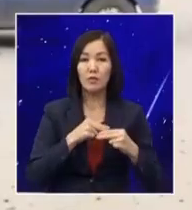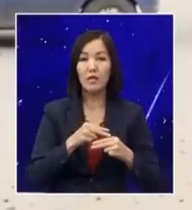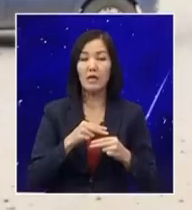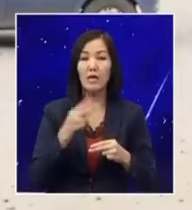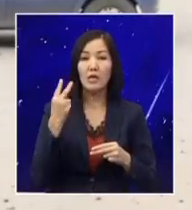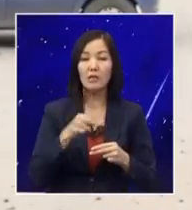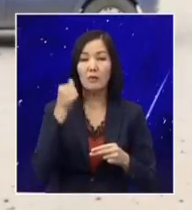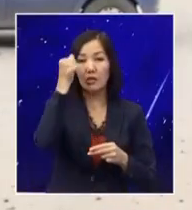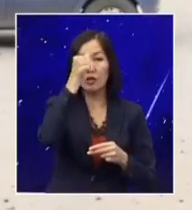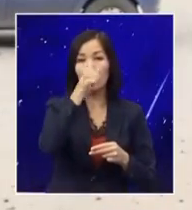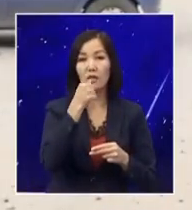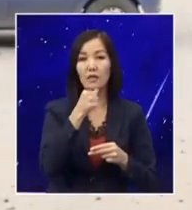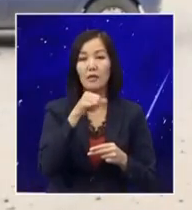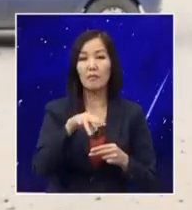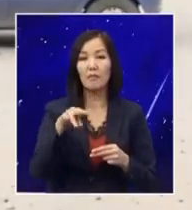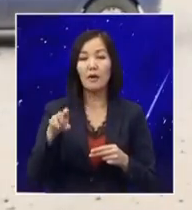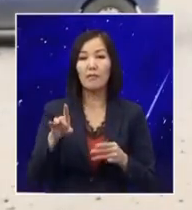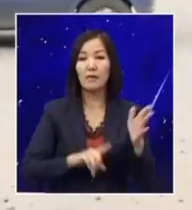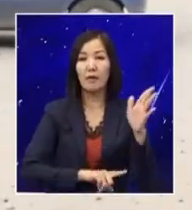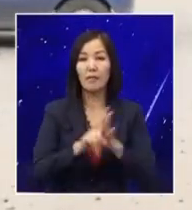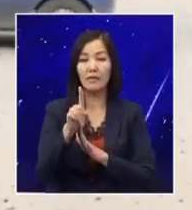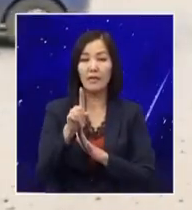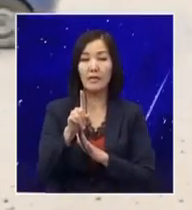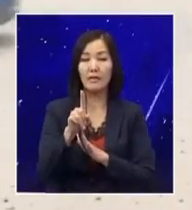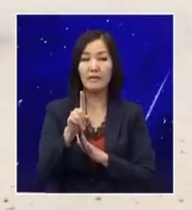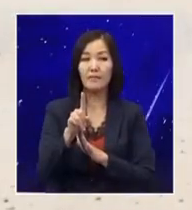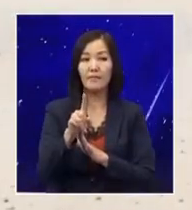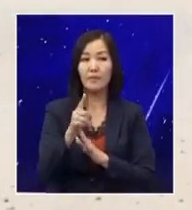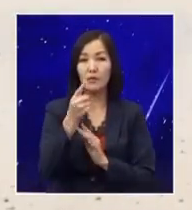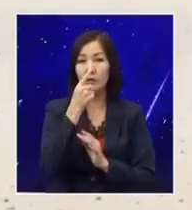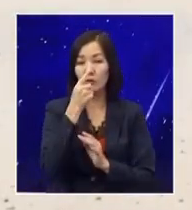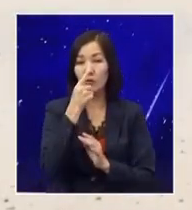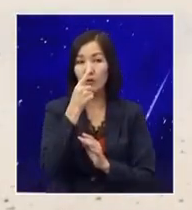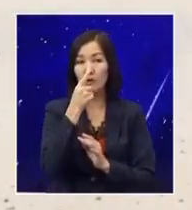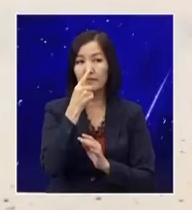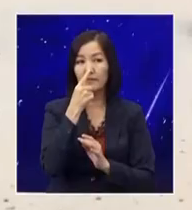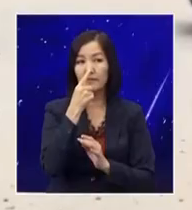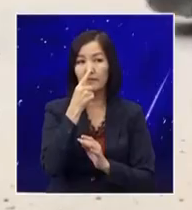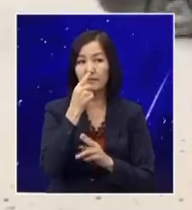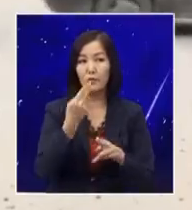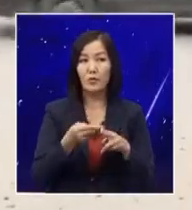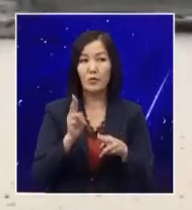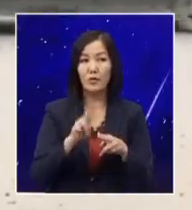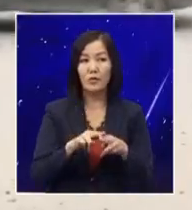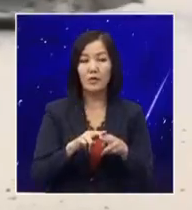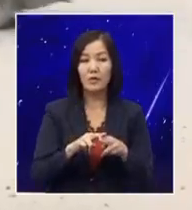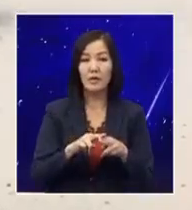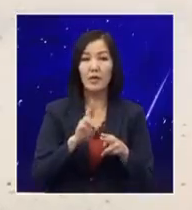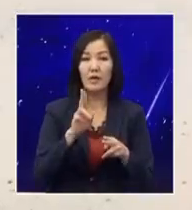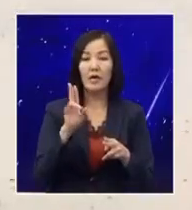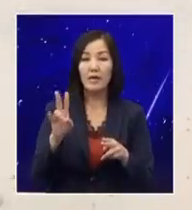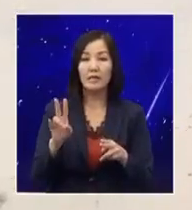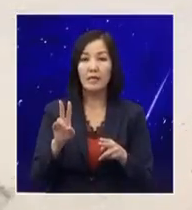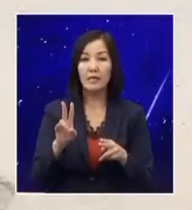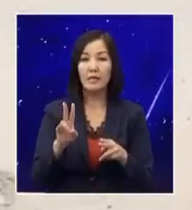20-шы жылдың мамыр айынан басталды. Енді қазір осы қазан айының